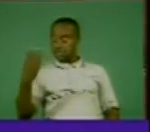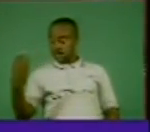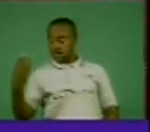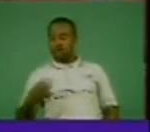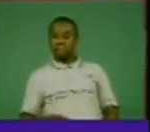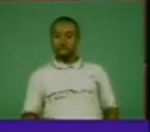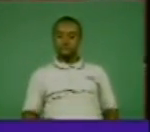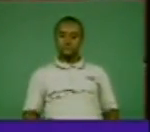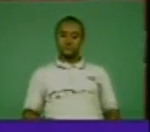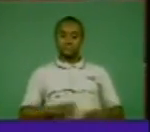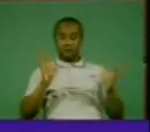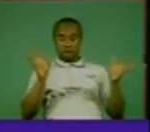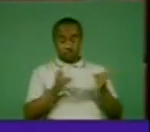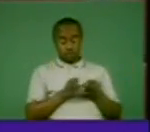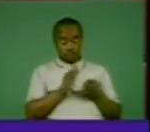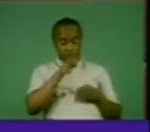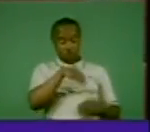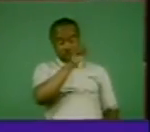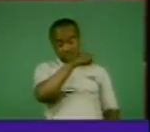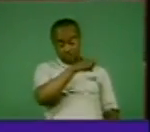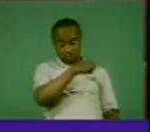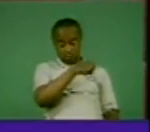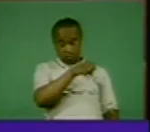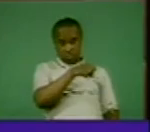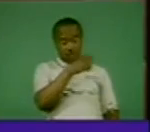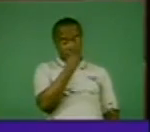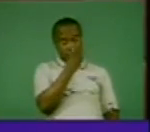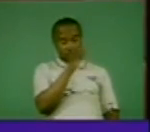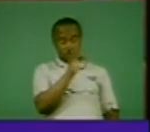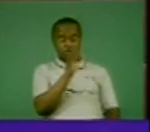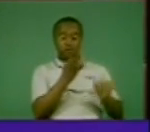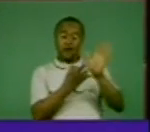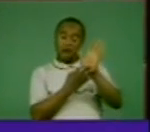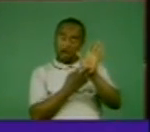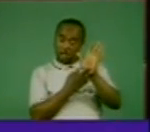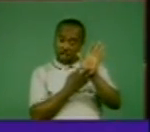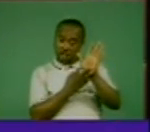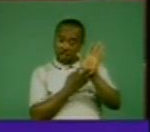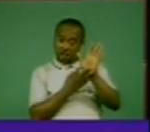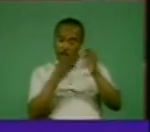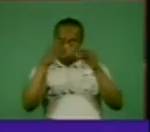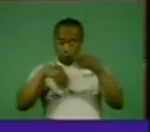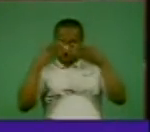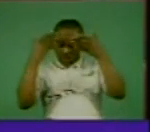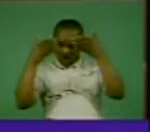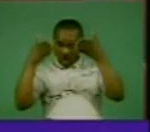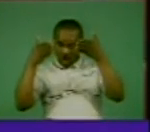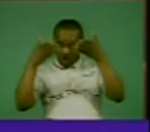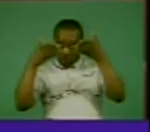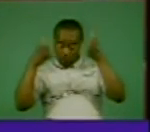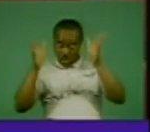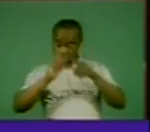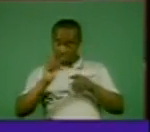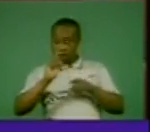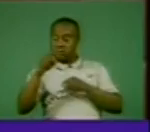123. Jumla ya kura za ndio za wazi ilikuwa 108, kura za wazi hapana zilikuwa kura